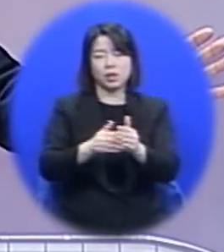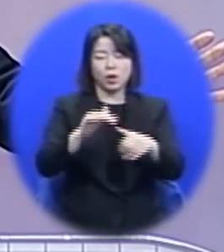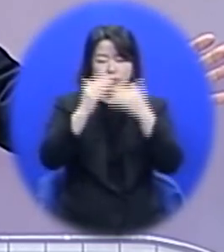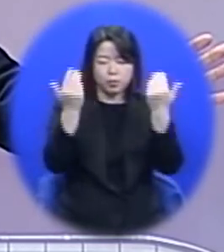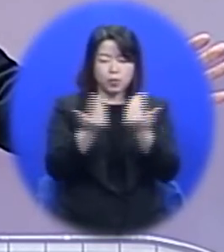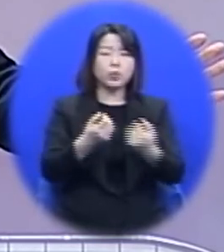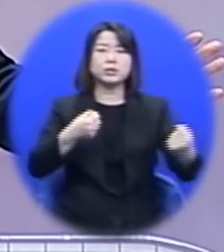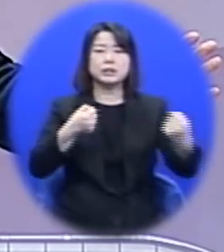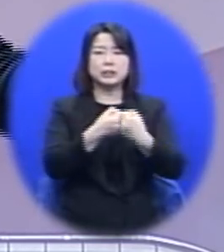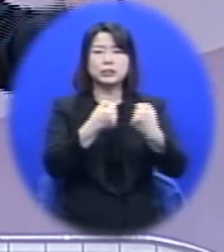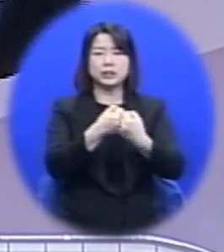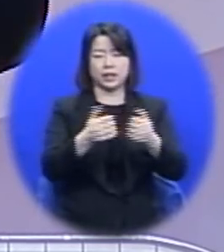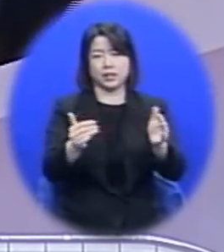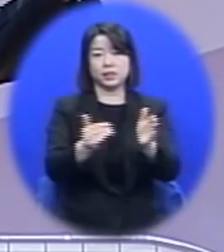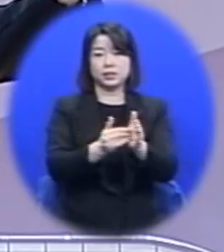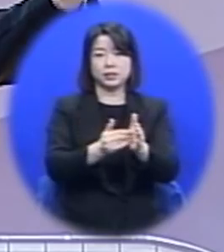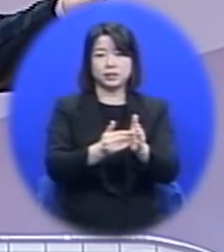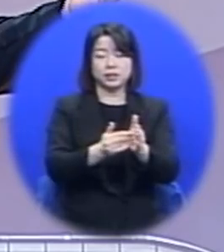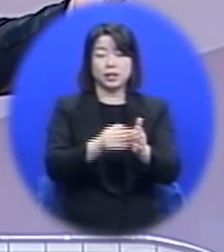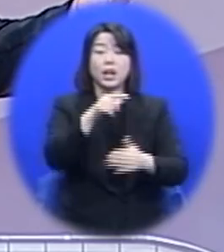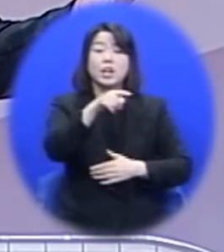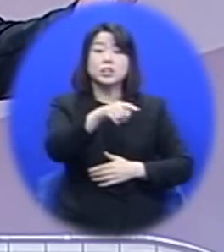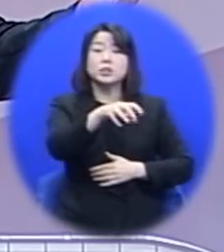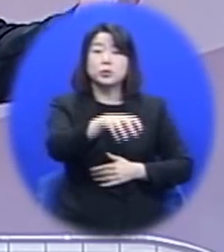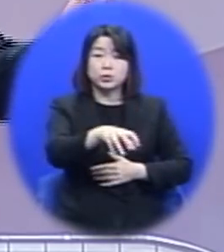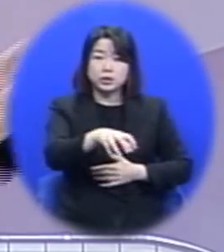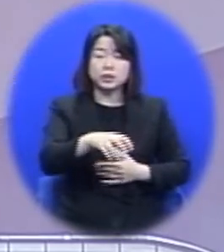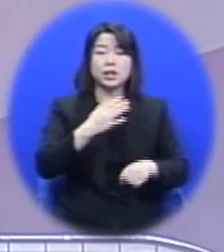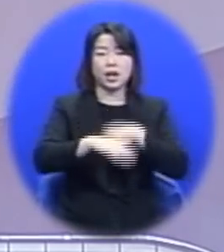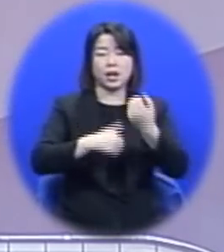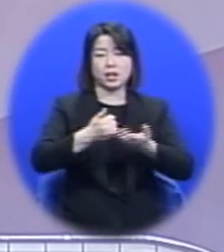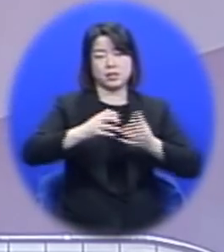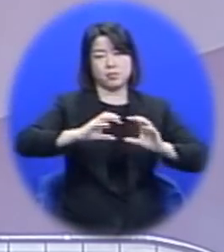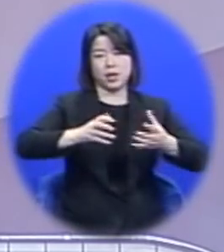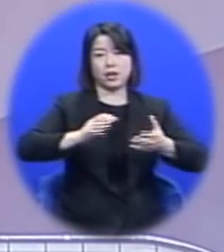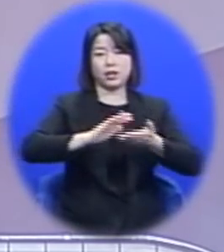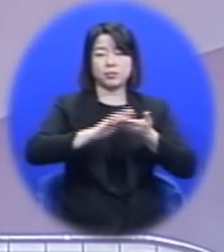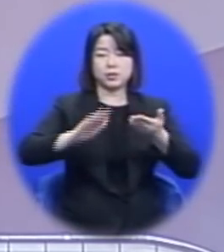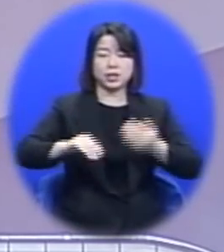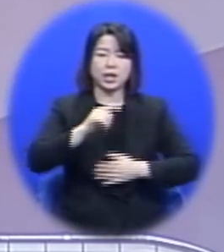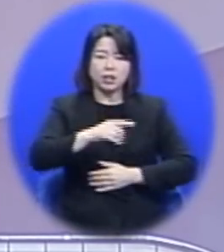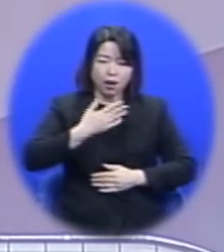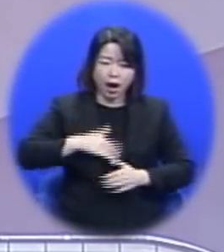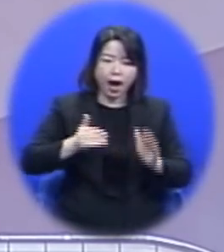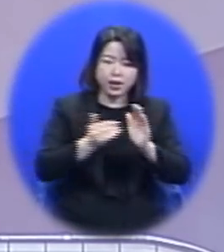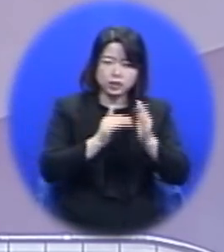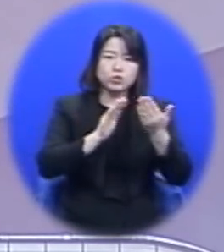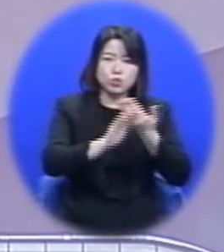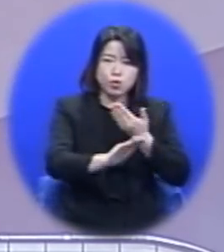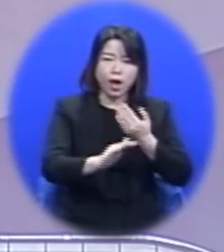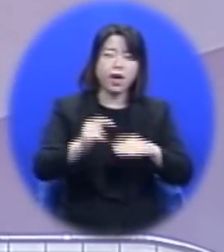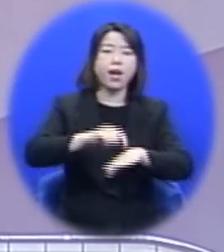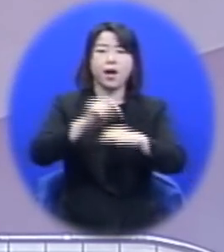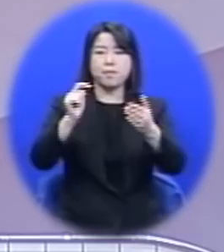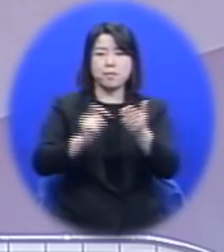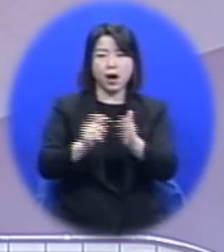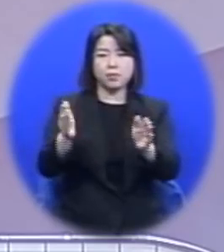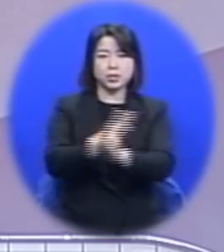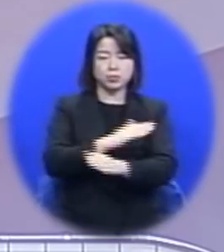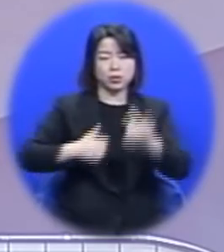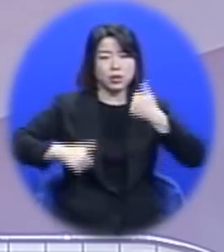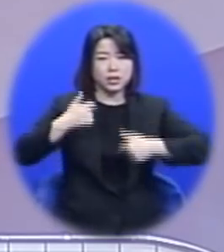전쟁이 끝나요. 그것이 하나님의 나라예요. 그걸 알고 나면 마음에서부터